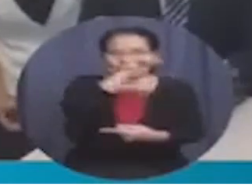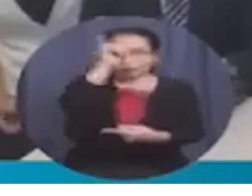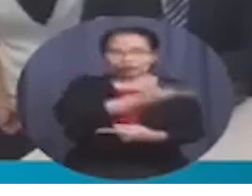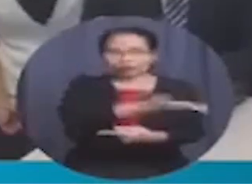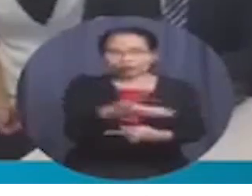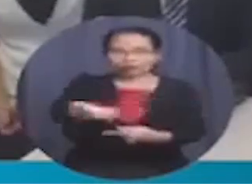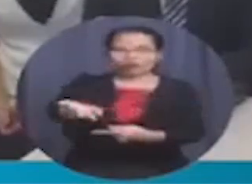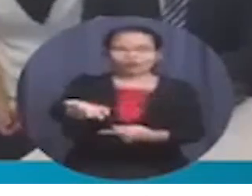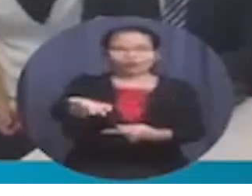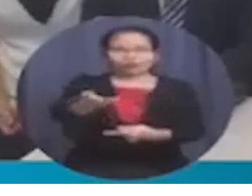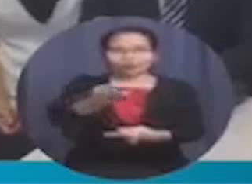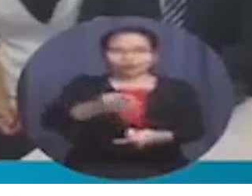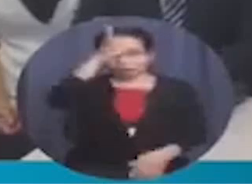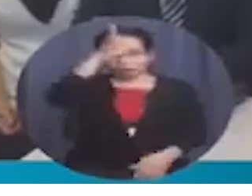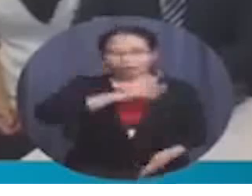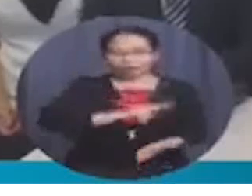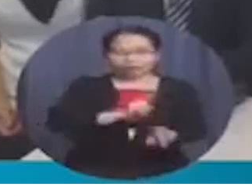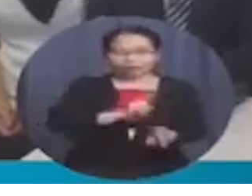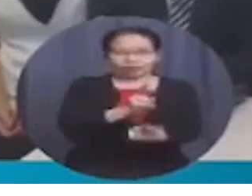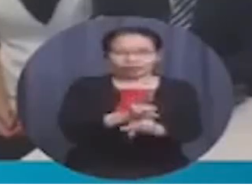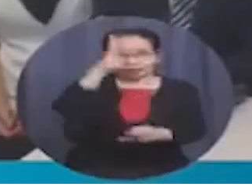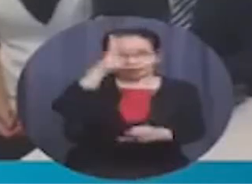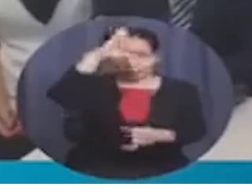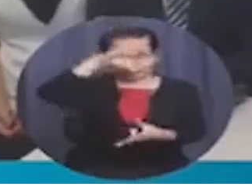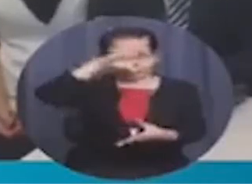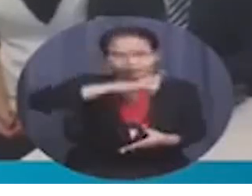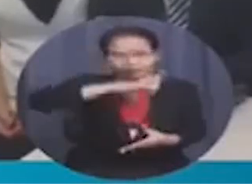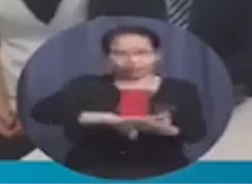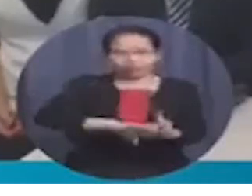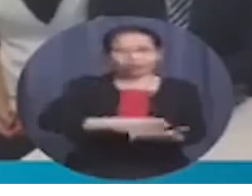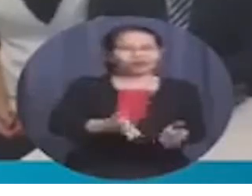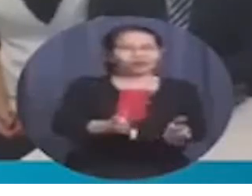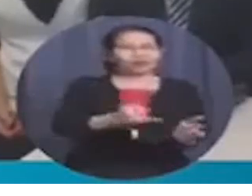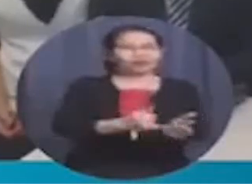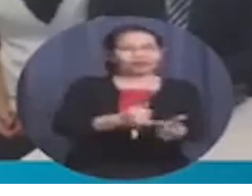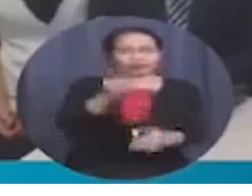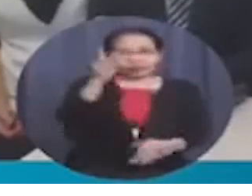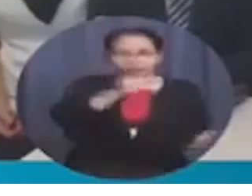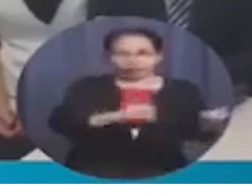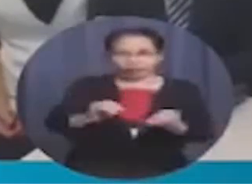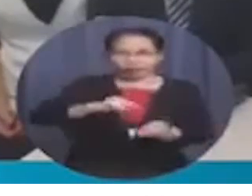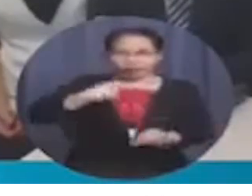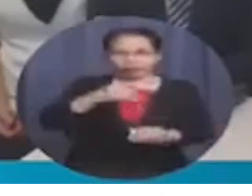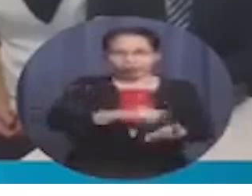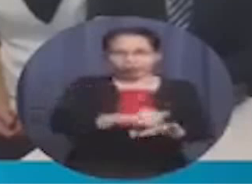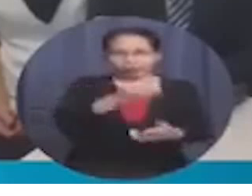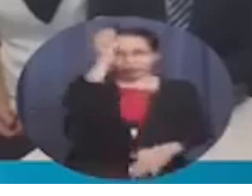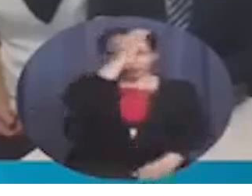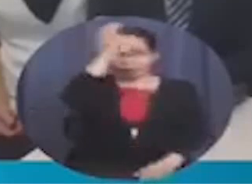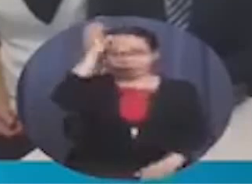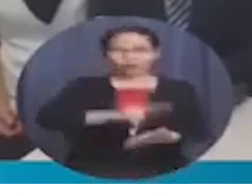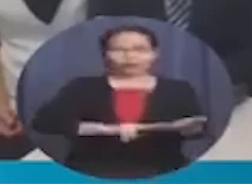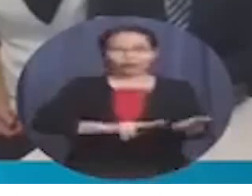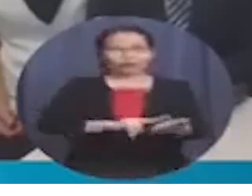Sinong matinun lalaki ang maniniwala at papayag nun? Alam nyo, ba't ko sinasabi yon, mga Katoliko? Basahin natin